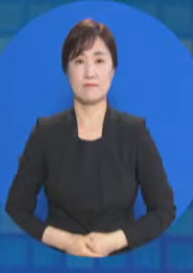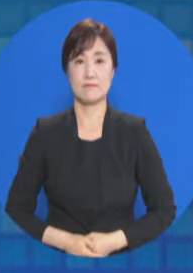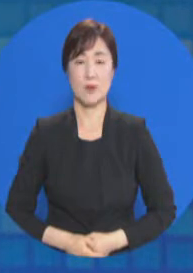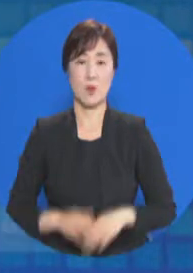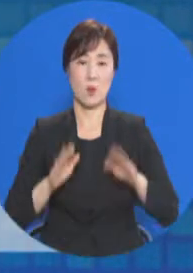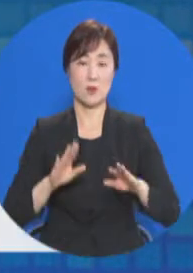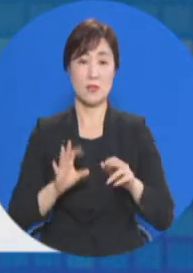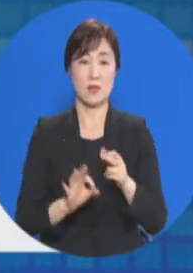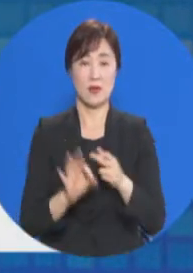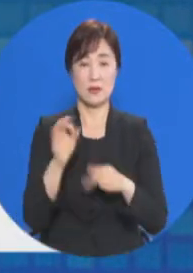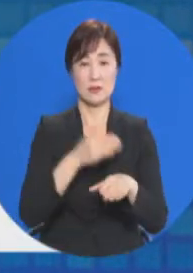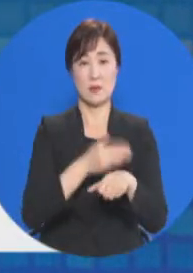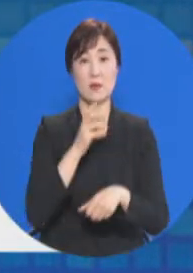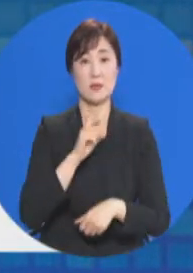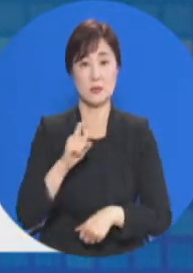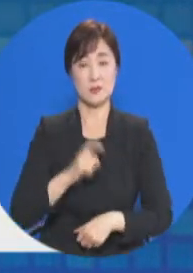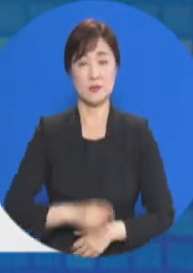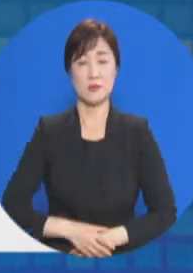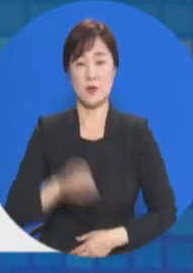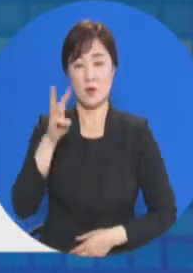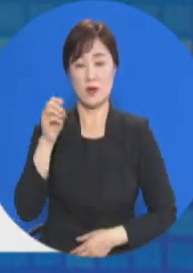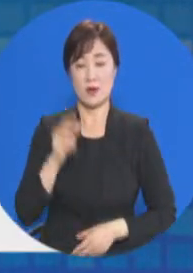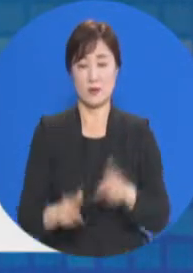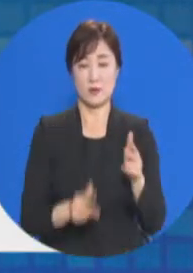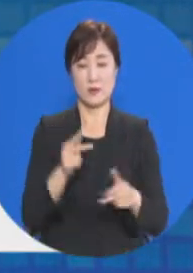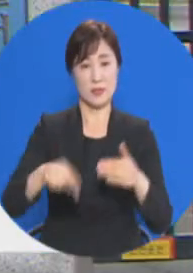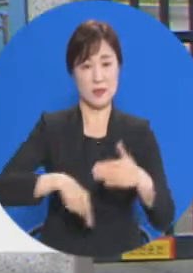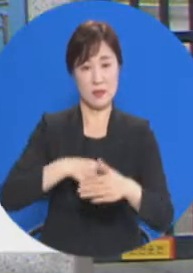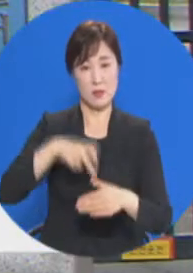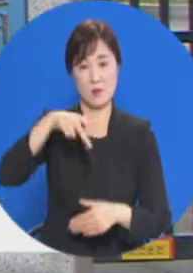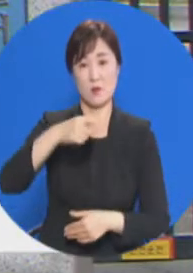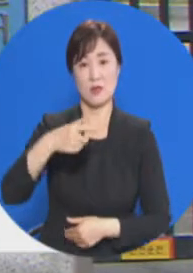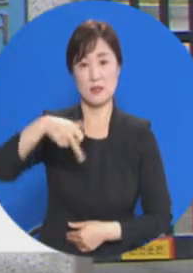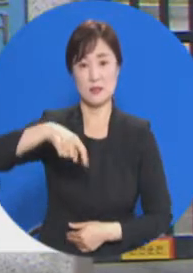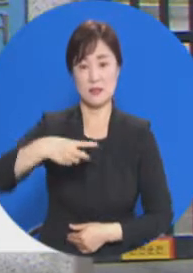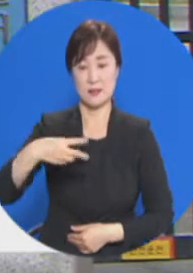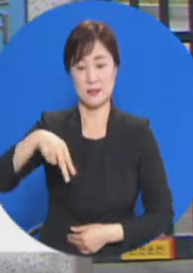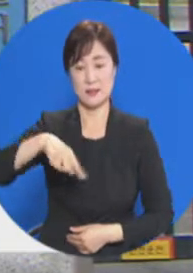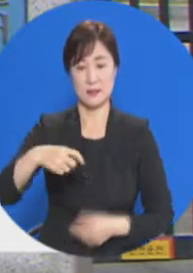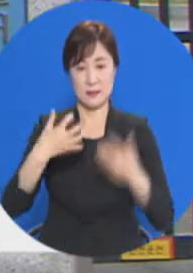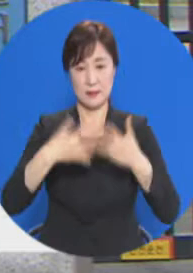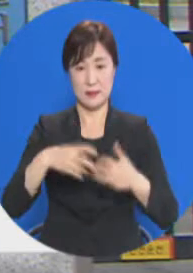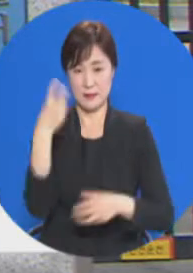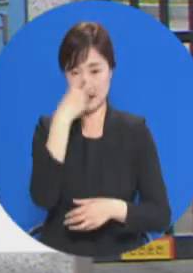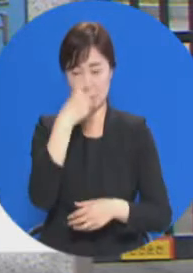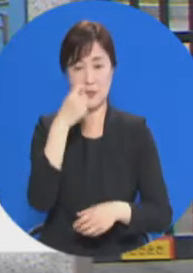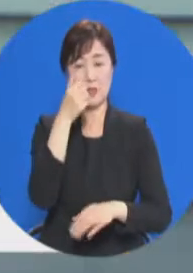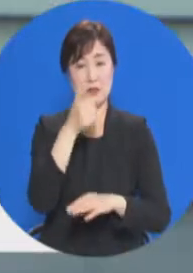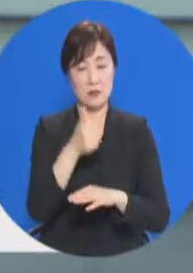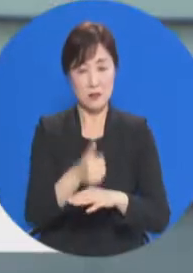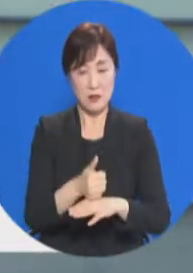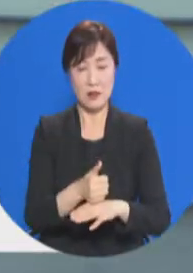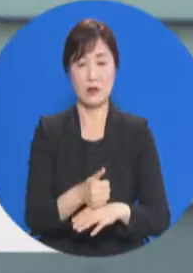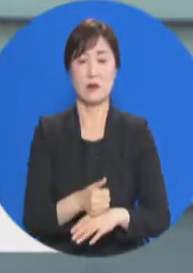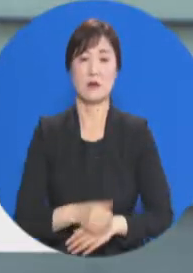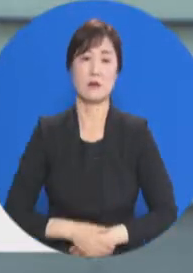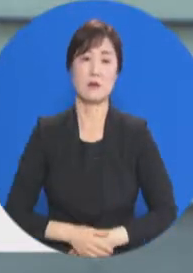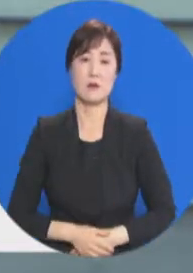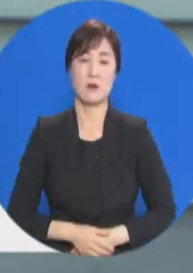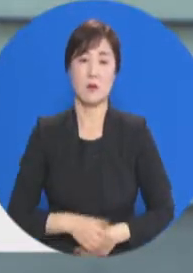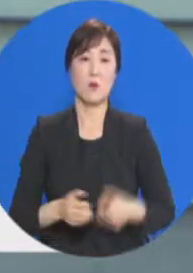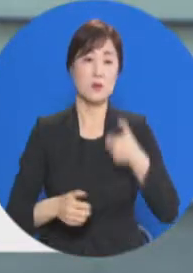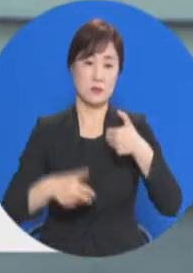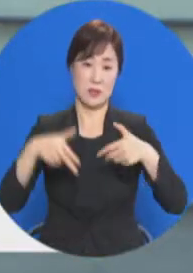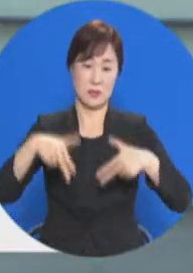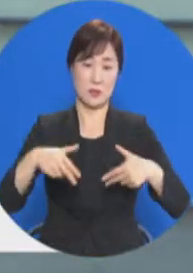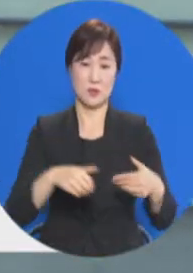오늘 오전 9시 10분쯤 광양제철소 코크스 설비를 점검하던 50대 직원이 쓰러진 채로 발견돼 병원으로